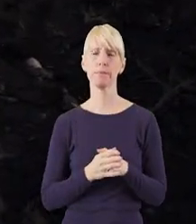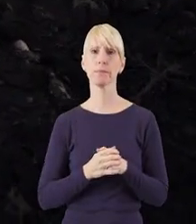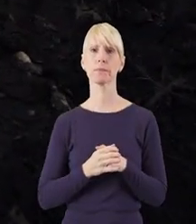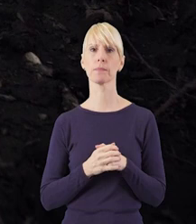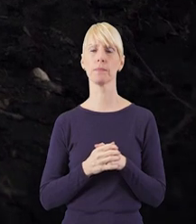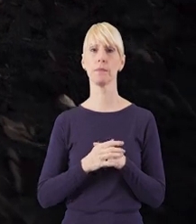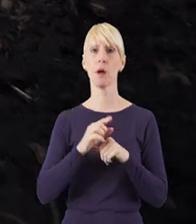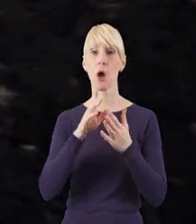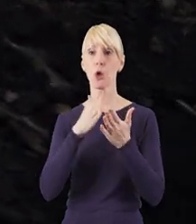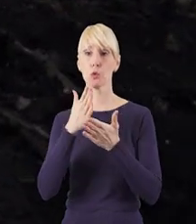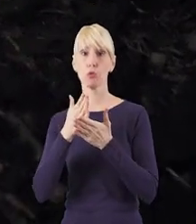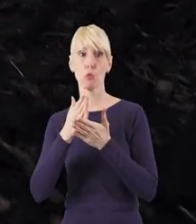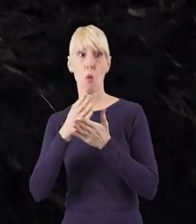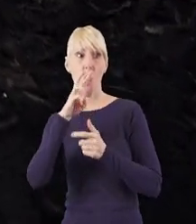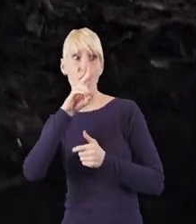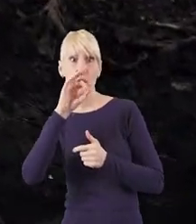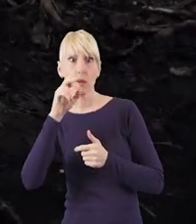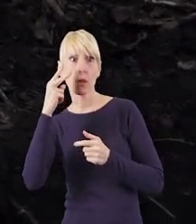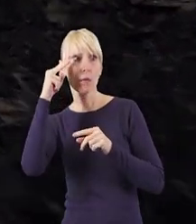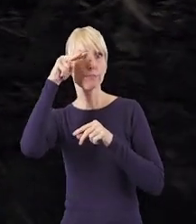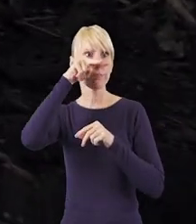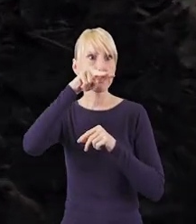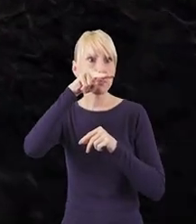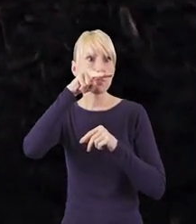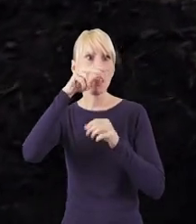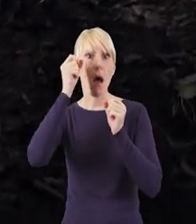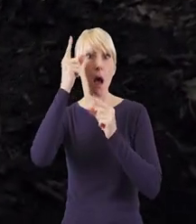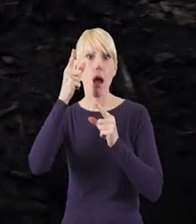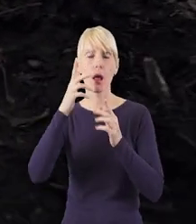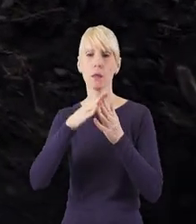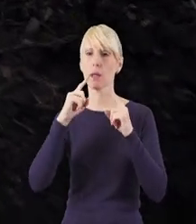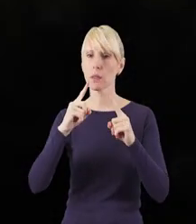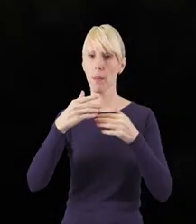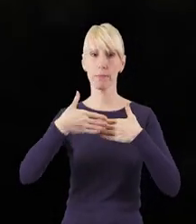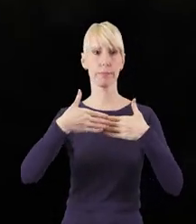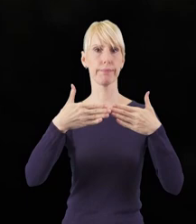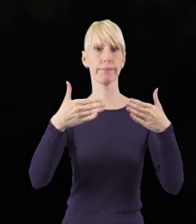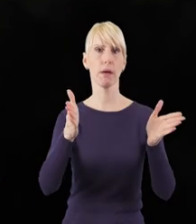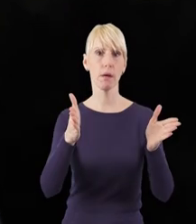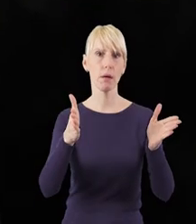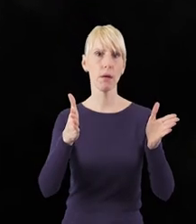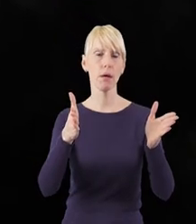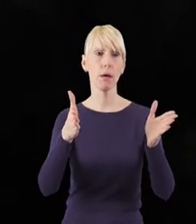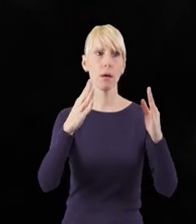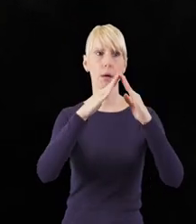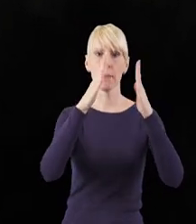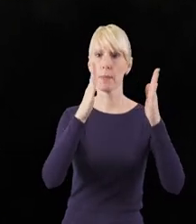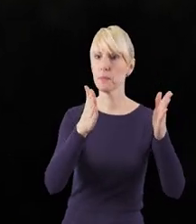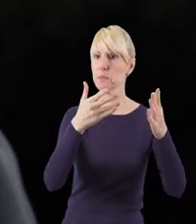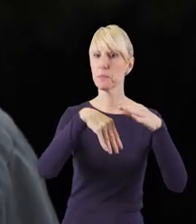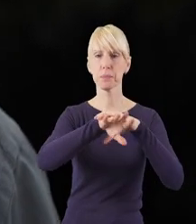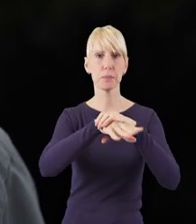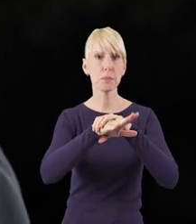Gdy rano Witczak wyjrzał z gajówki, samochodów już nie było, a brama stała otworem. Gdy zajrzał